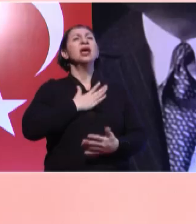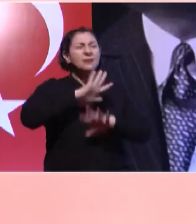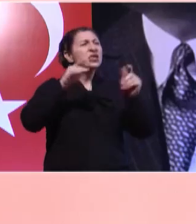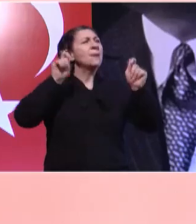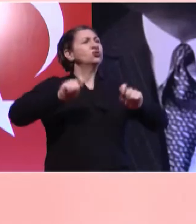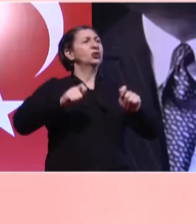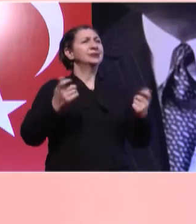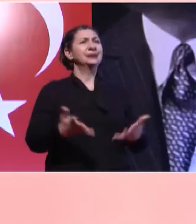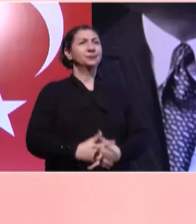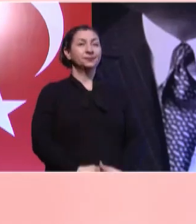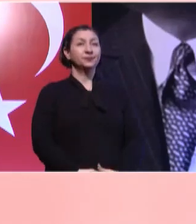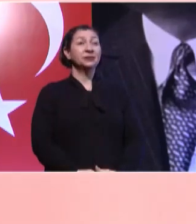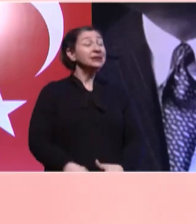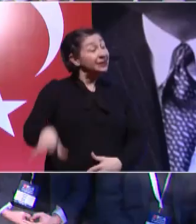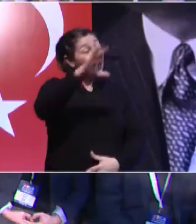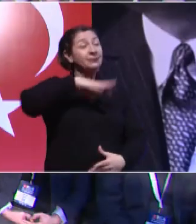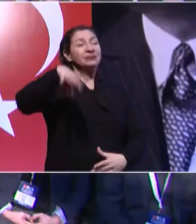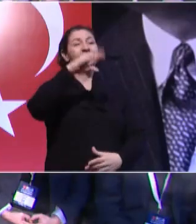yapacağız. Tamamını.